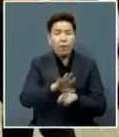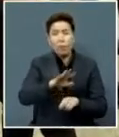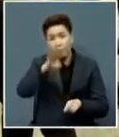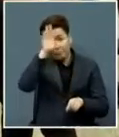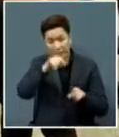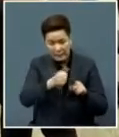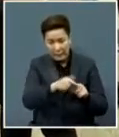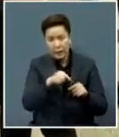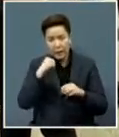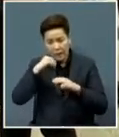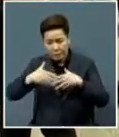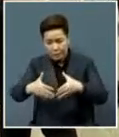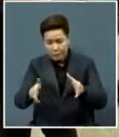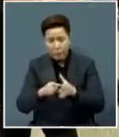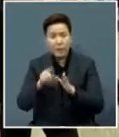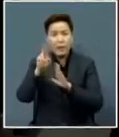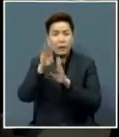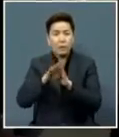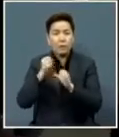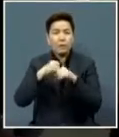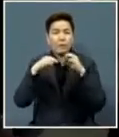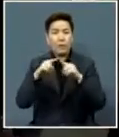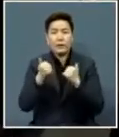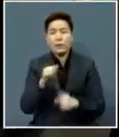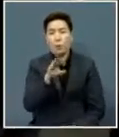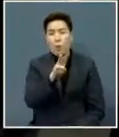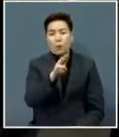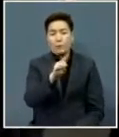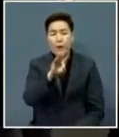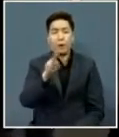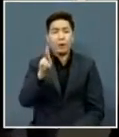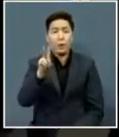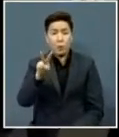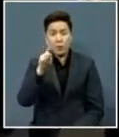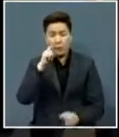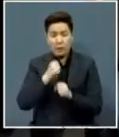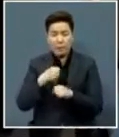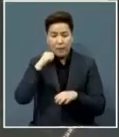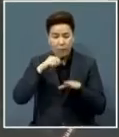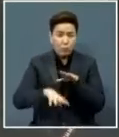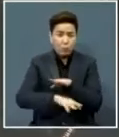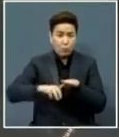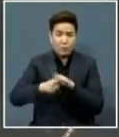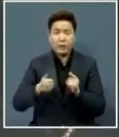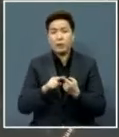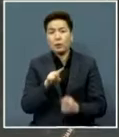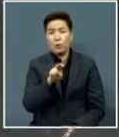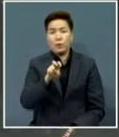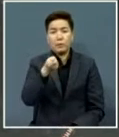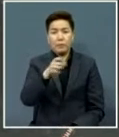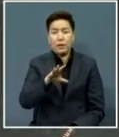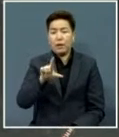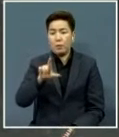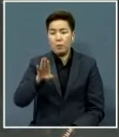งและอุโมงค์พระขนงด้วยระบบแรงดันไฟฟ้า69เควีสามารถทำกำลังสูบสูงมากถึง215ลูกบาศก์เ